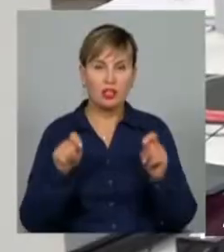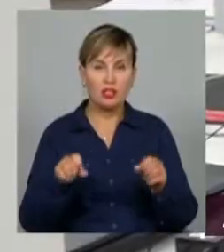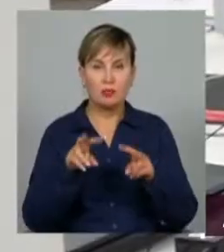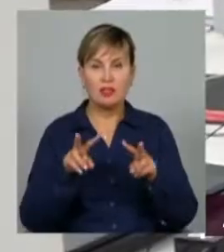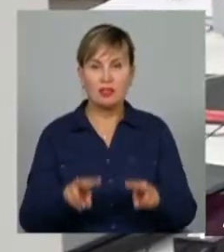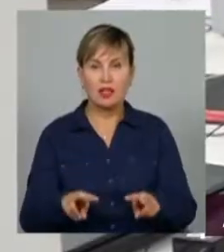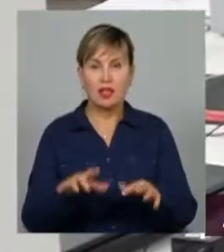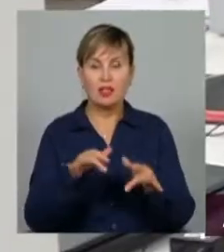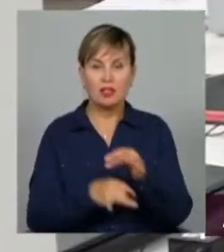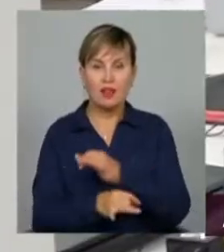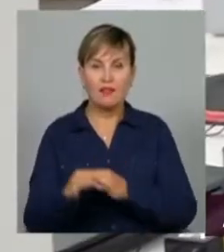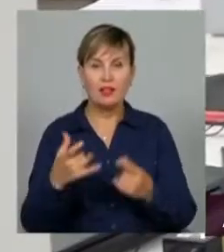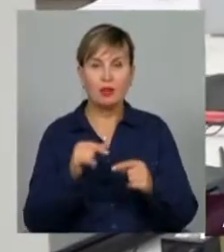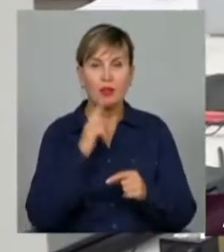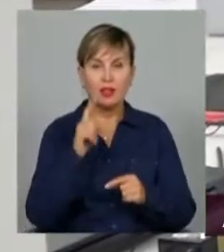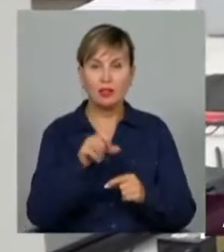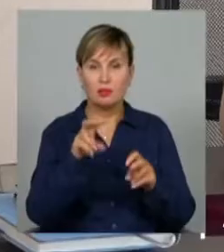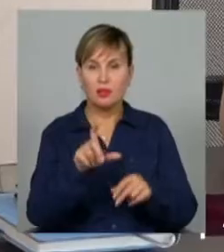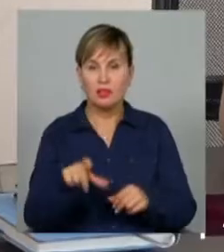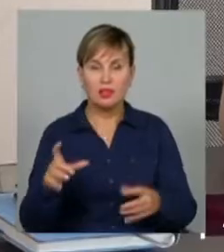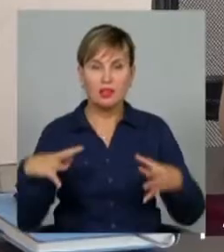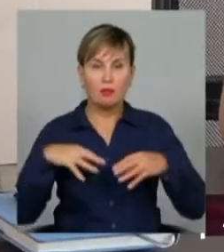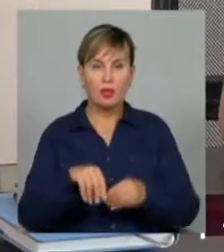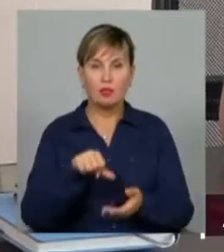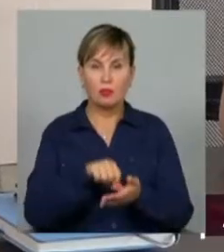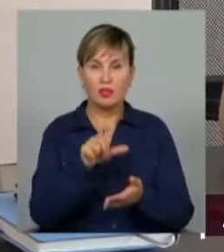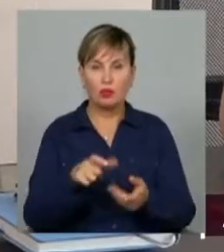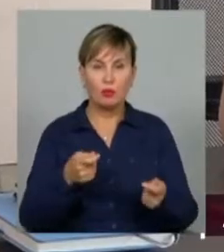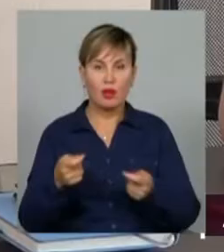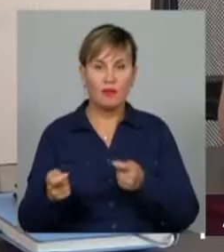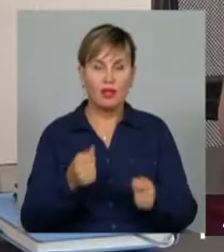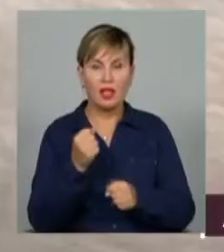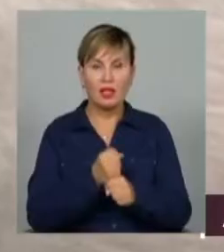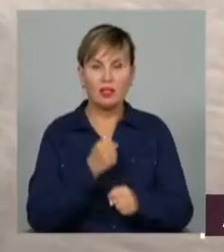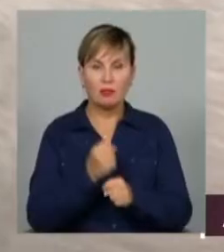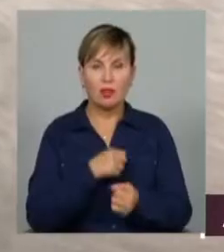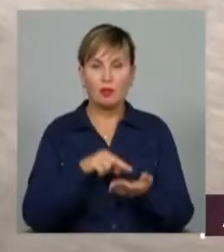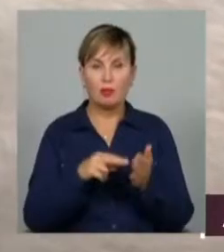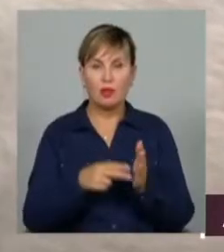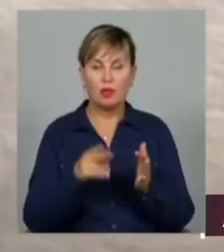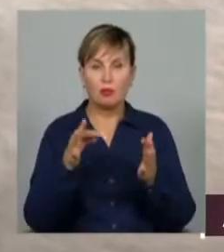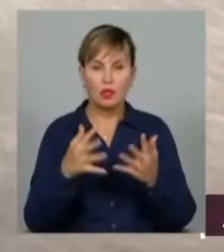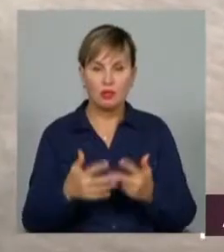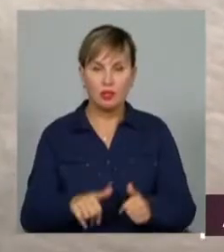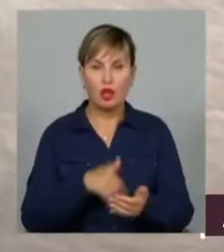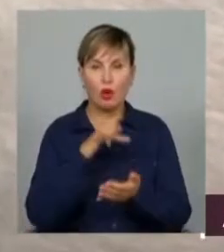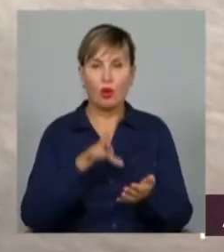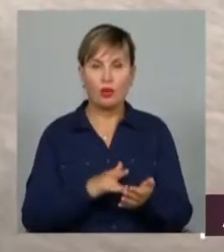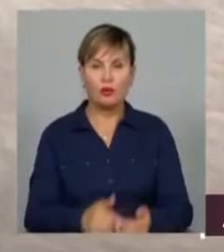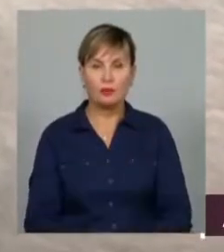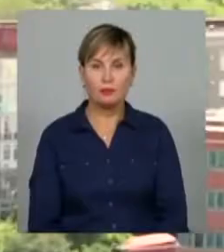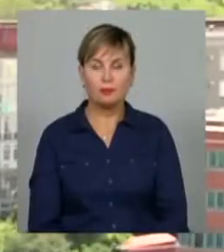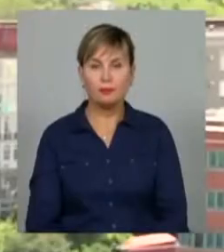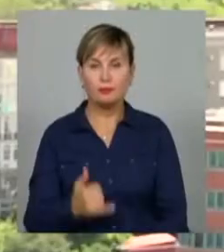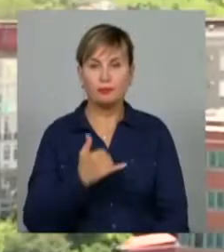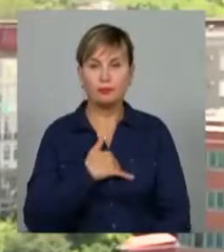специальный IT-совет, где молодые специалисты совместно с представителями управлений разрабатывают планы по цифровизации города. У нас практически